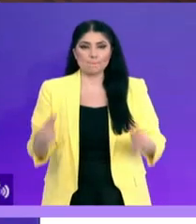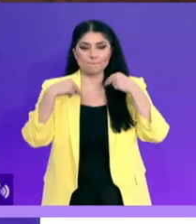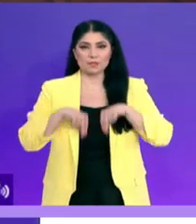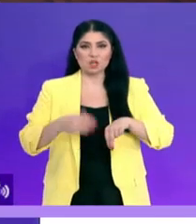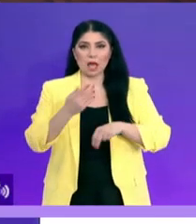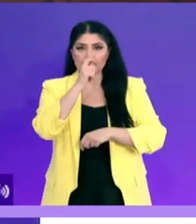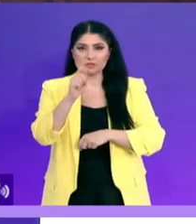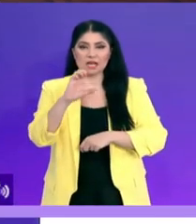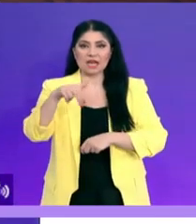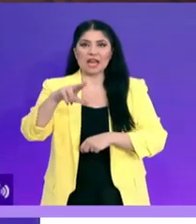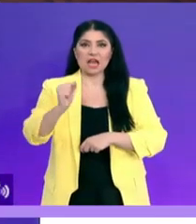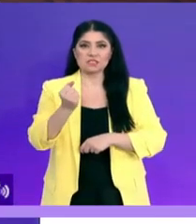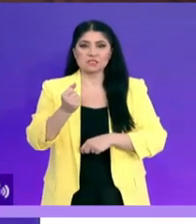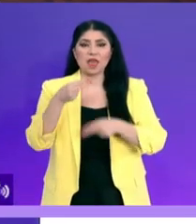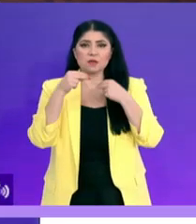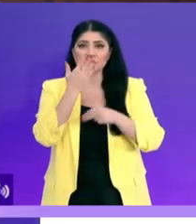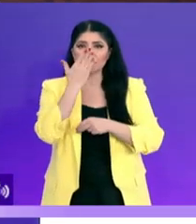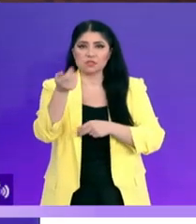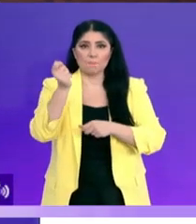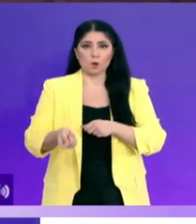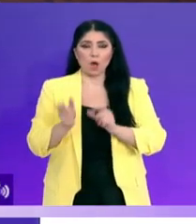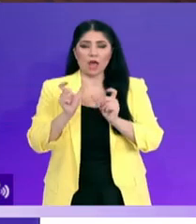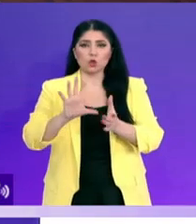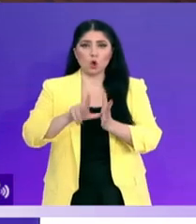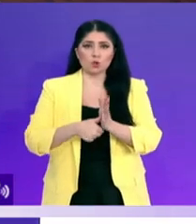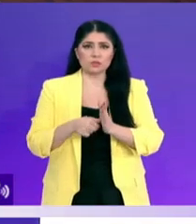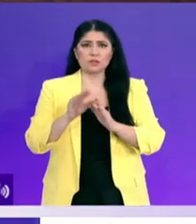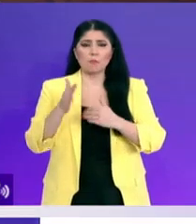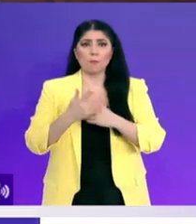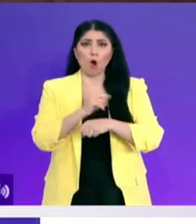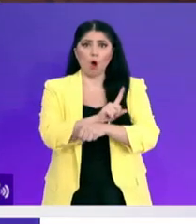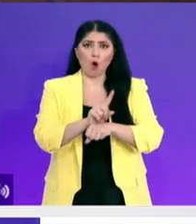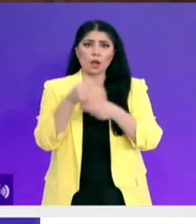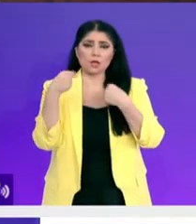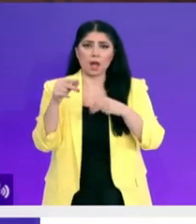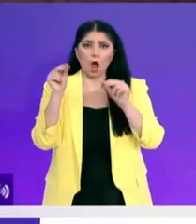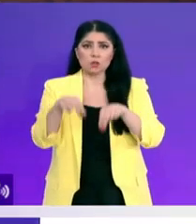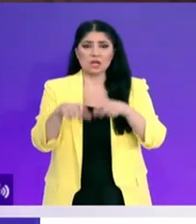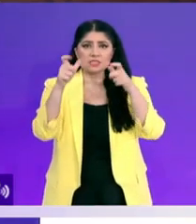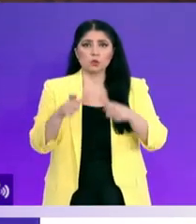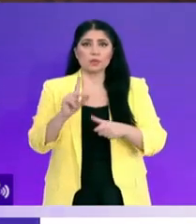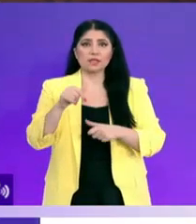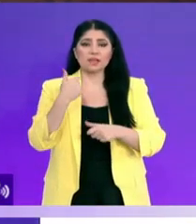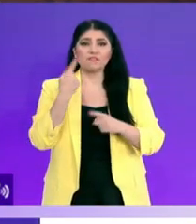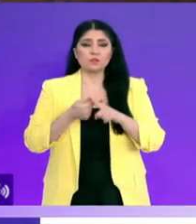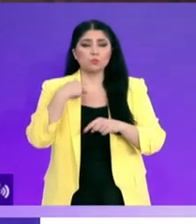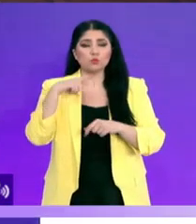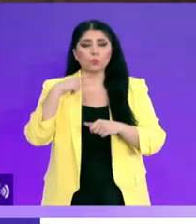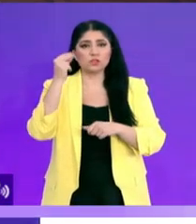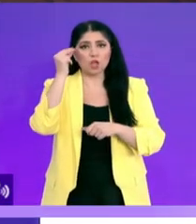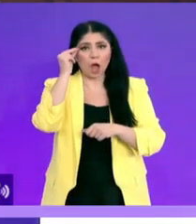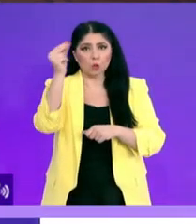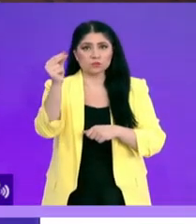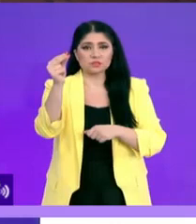Președintele demisionar al CNAS de explicații în fața procurorilor anticorupție de mai bine de o oră a ajuns la DNA chiar după ce și-a anunțat demisia